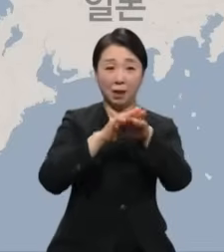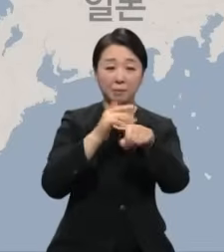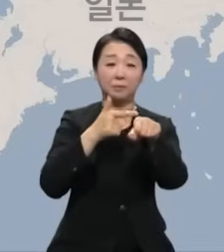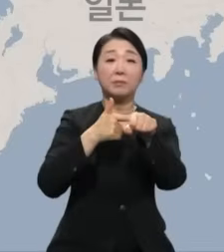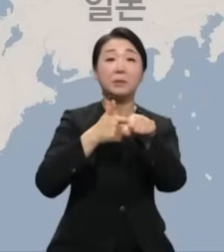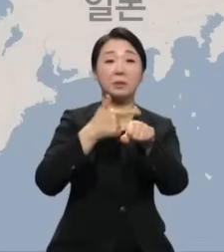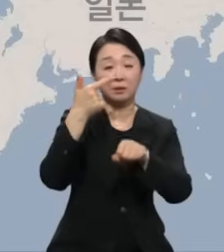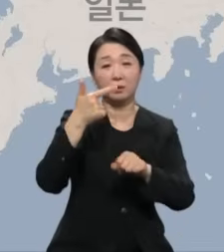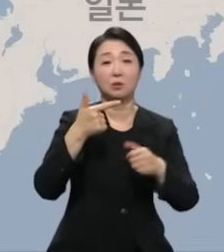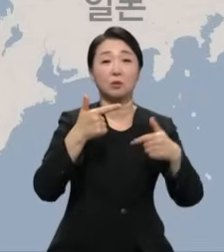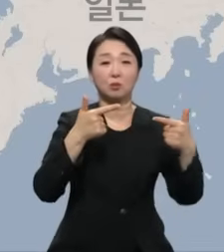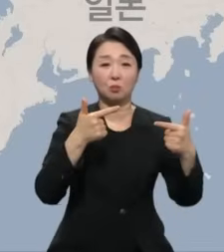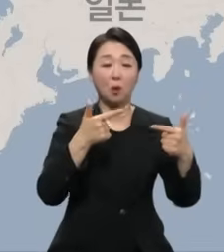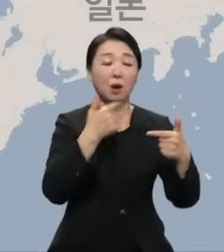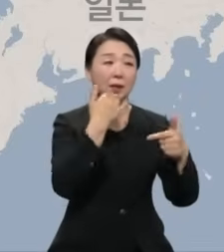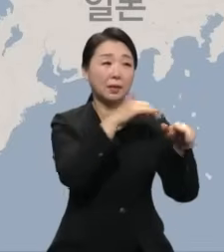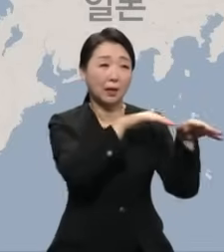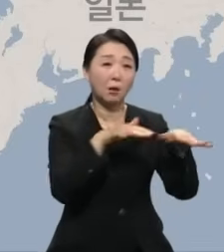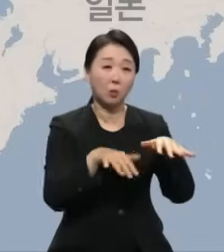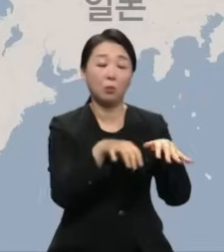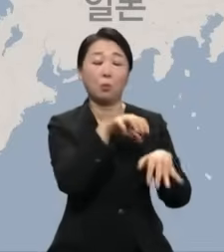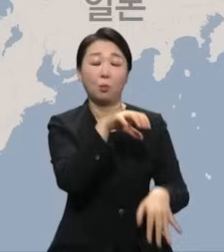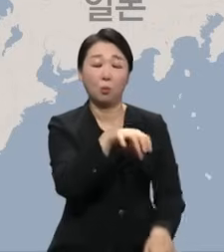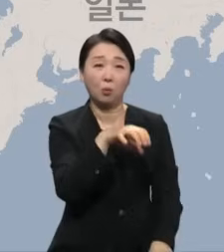6분에 강원도 무코에서 관측된